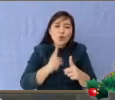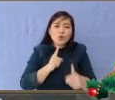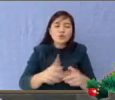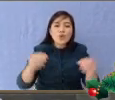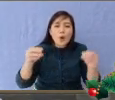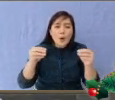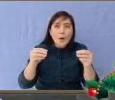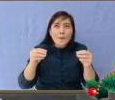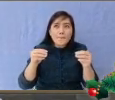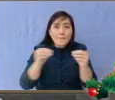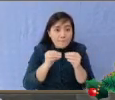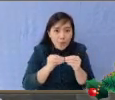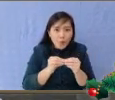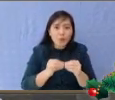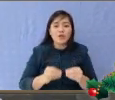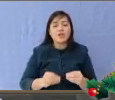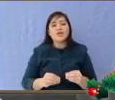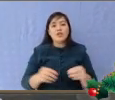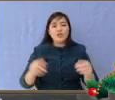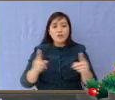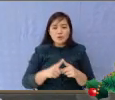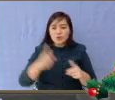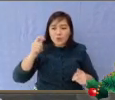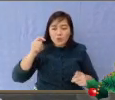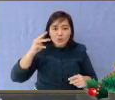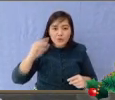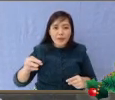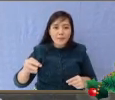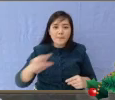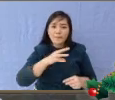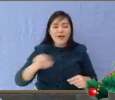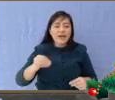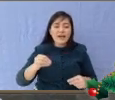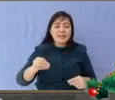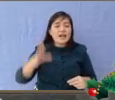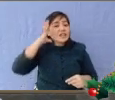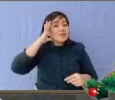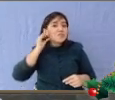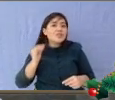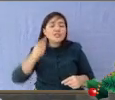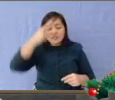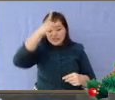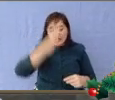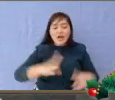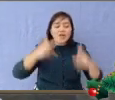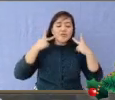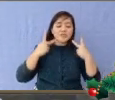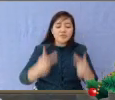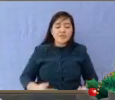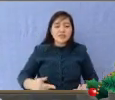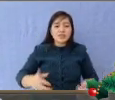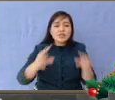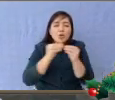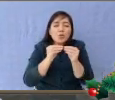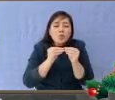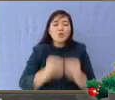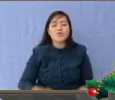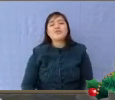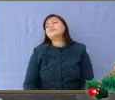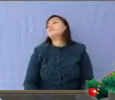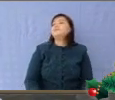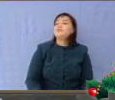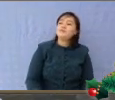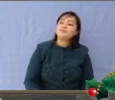Tingnan niyo po mga kapatid, pag-aralan po natin yung buhay po natin. Kailan tayo lumalayo sa Panginoon? Pag tayo sa